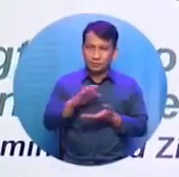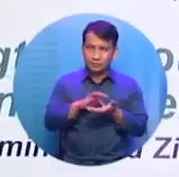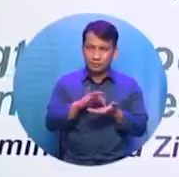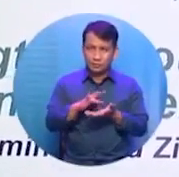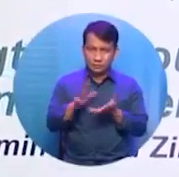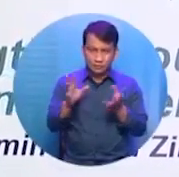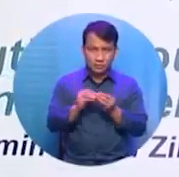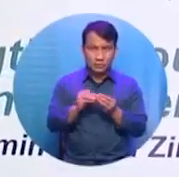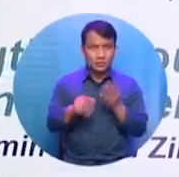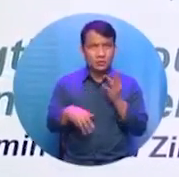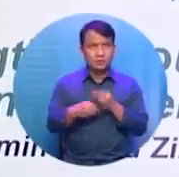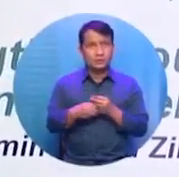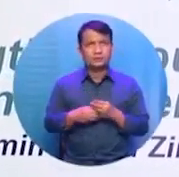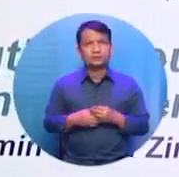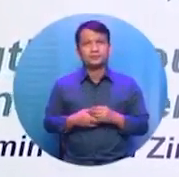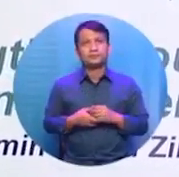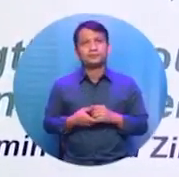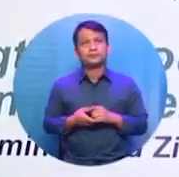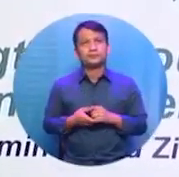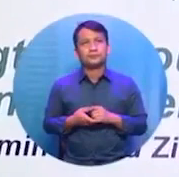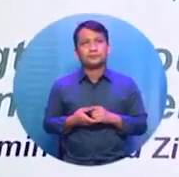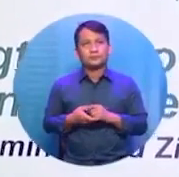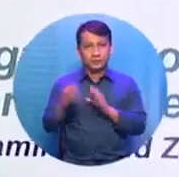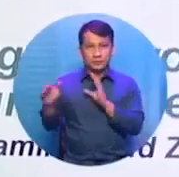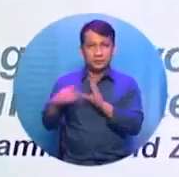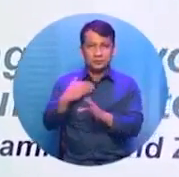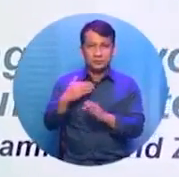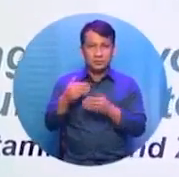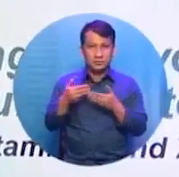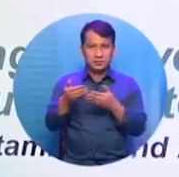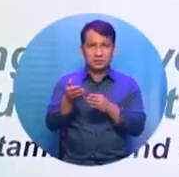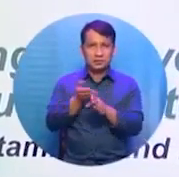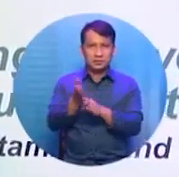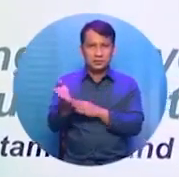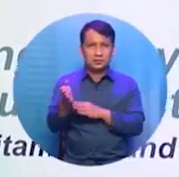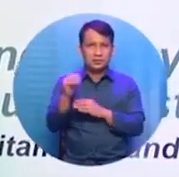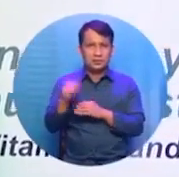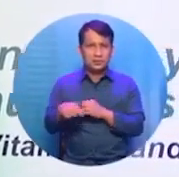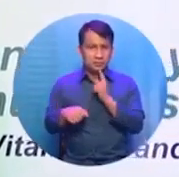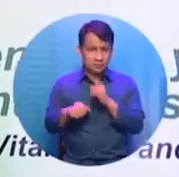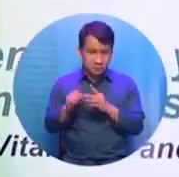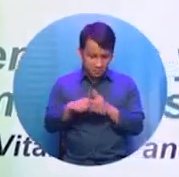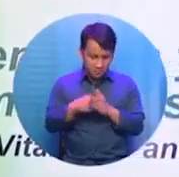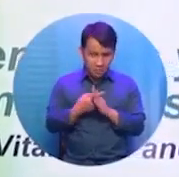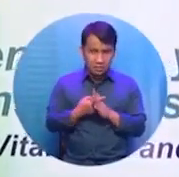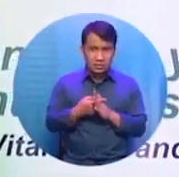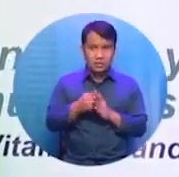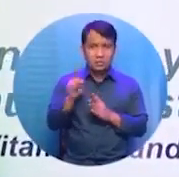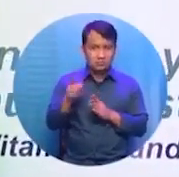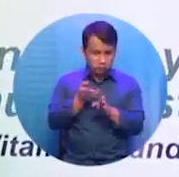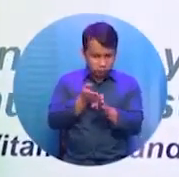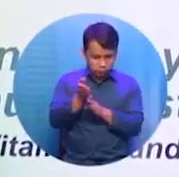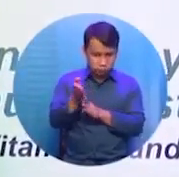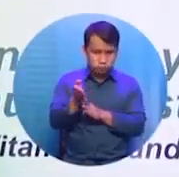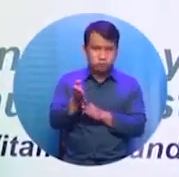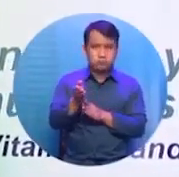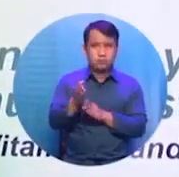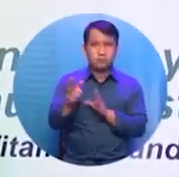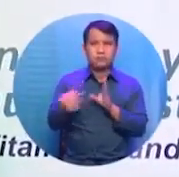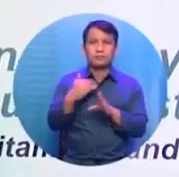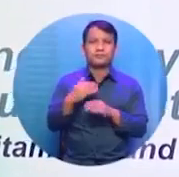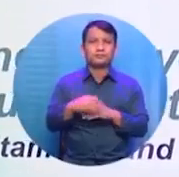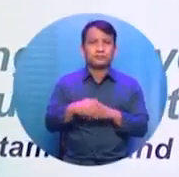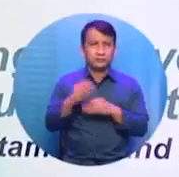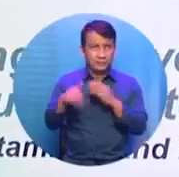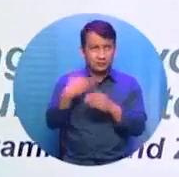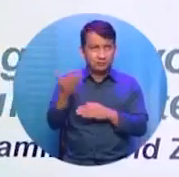nito? Okay. Eh, email na lang diretso. Inumpisa mo na sa email diretso. Sige.